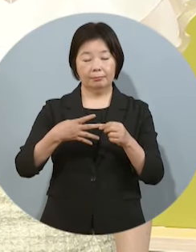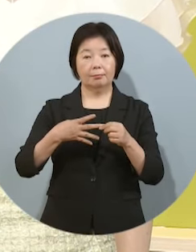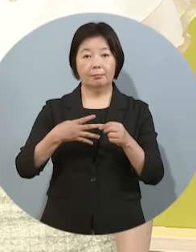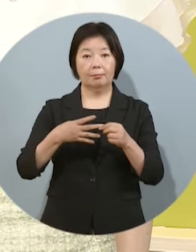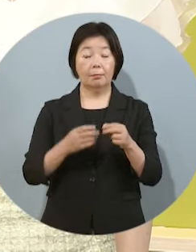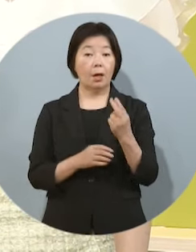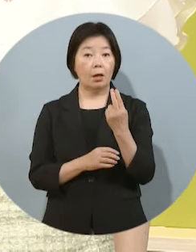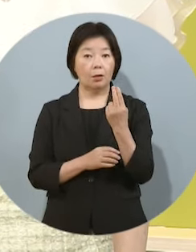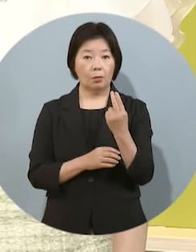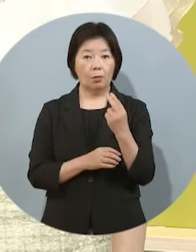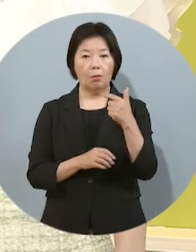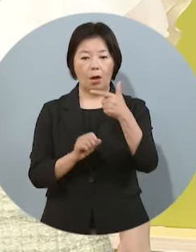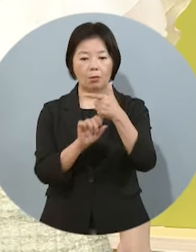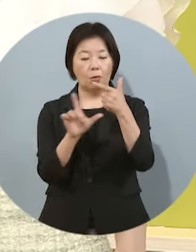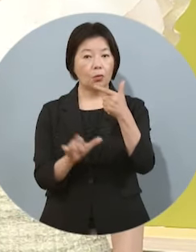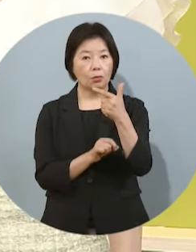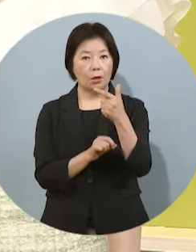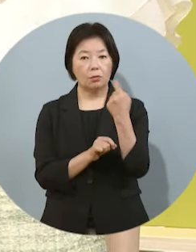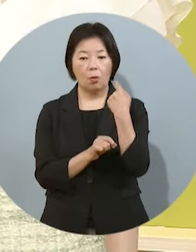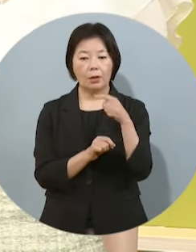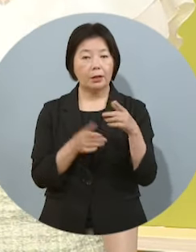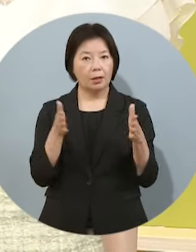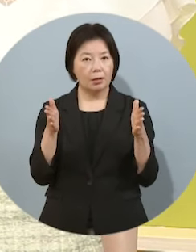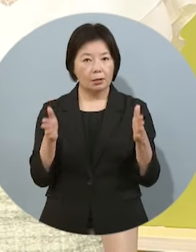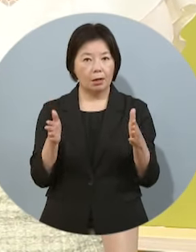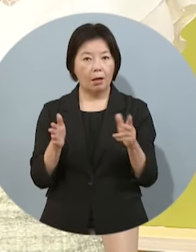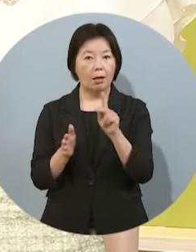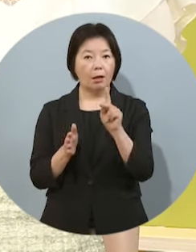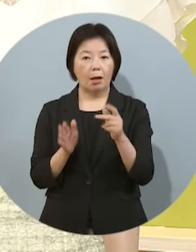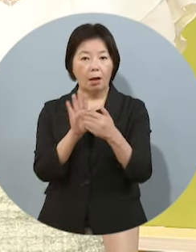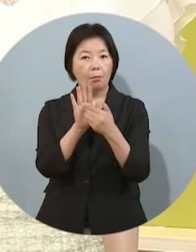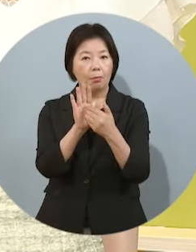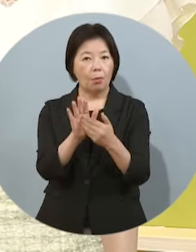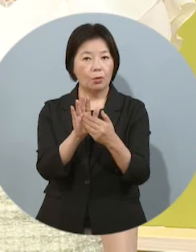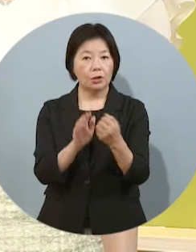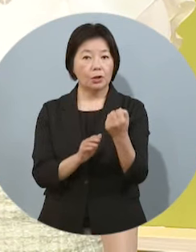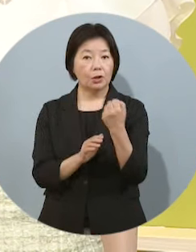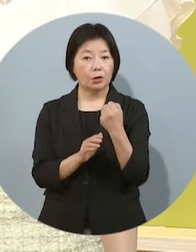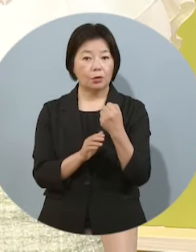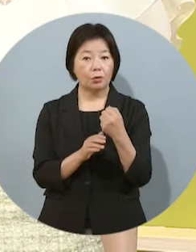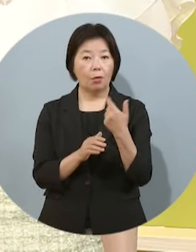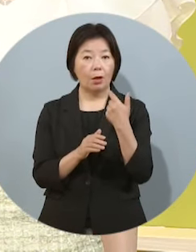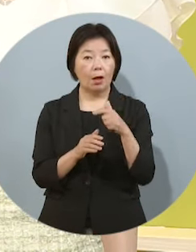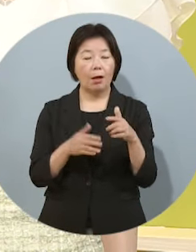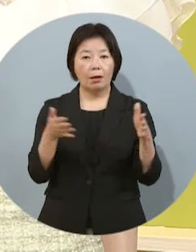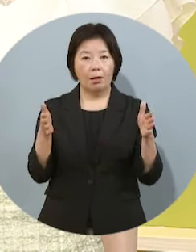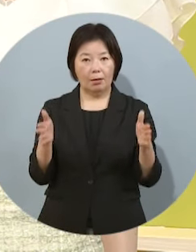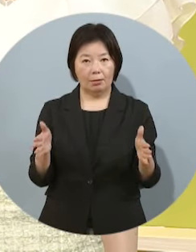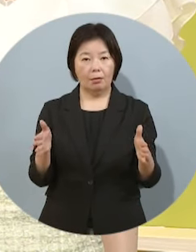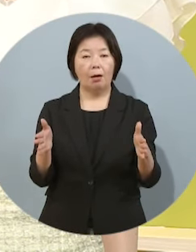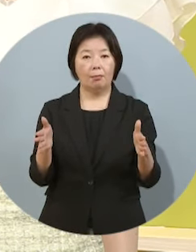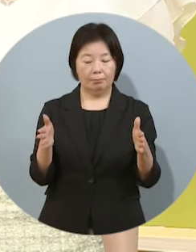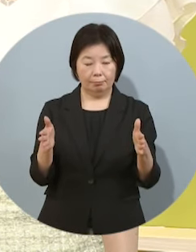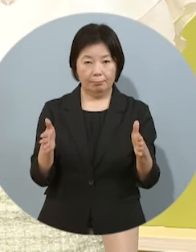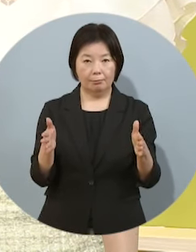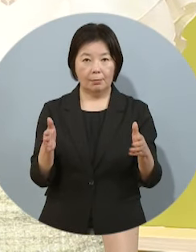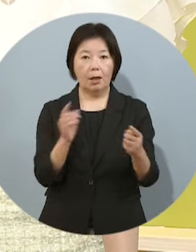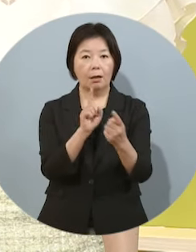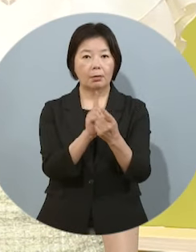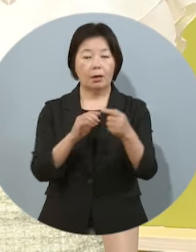都は6月を蚊の発生防止強化月間として対策に取り組んでいます。